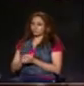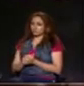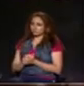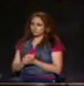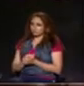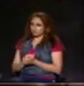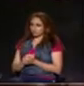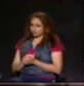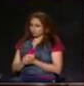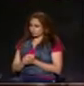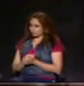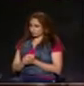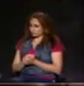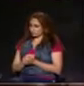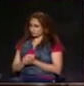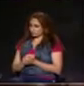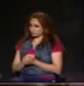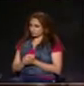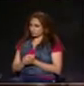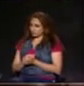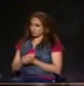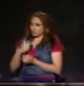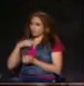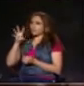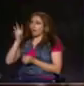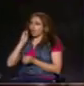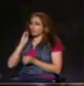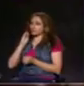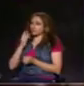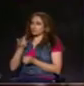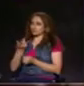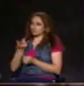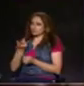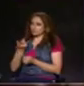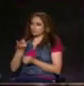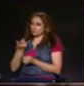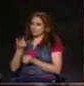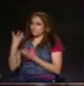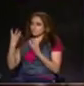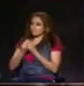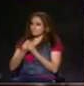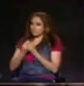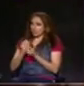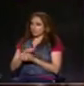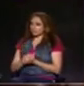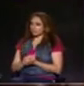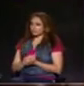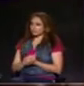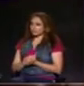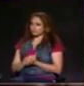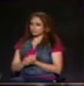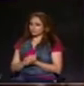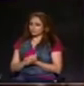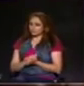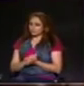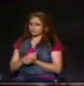جوايا طبعا زي اي بني ادم احتياج للاخر، لكن ما بخليش الاحتياج ده هو